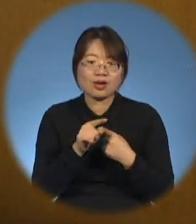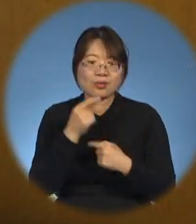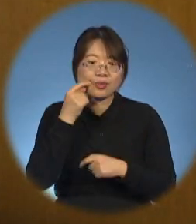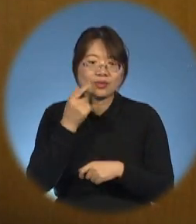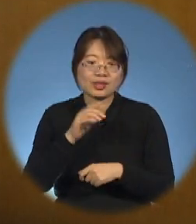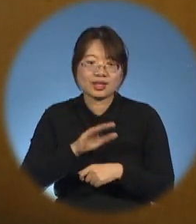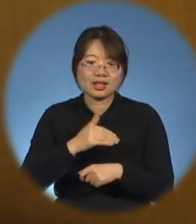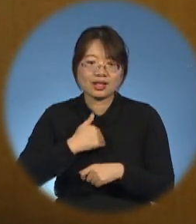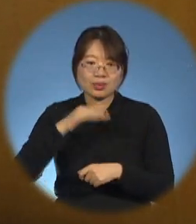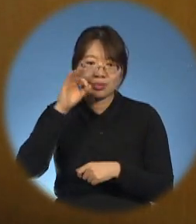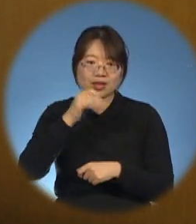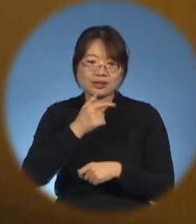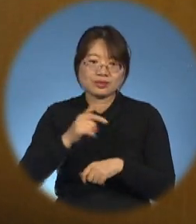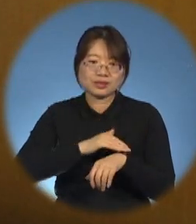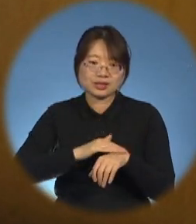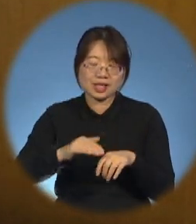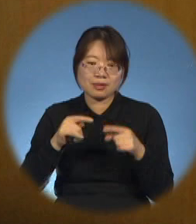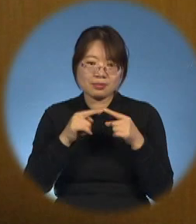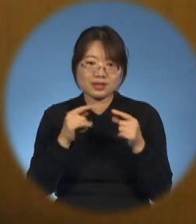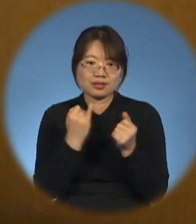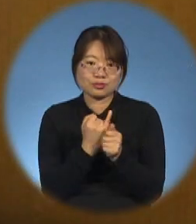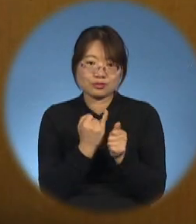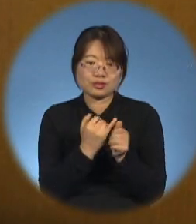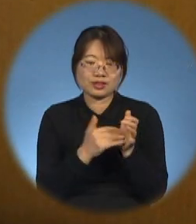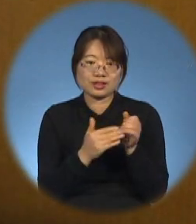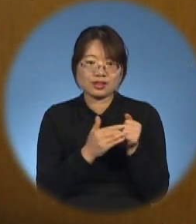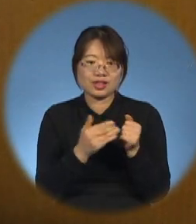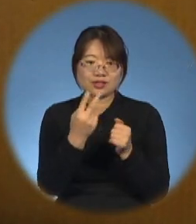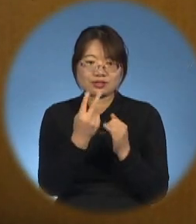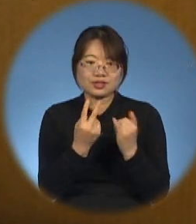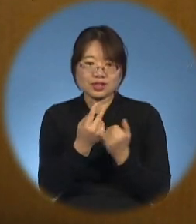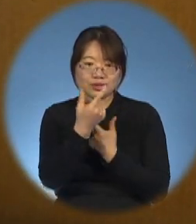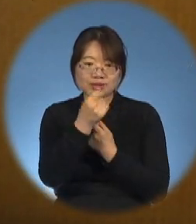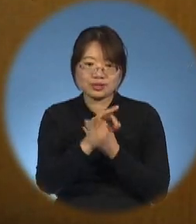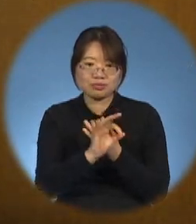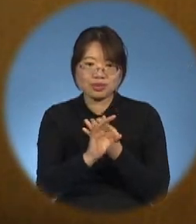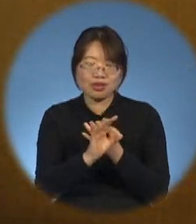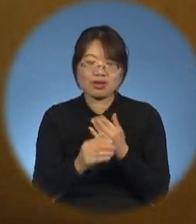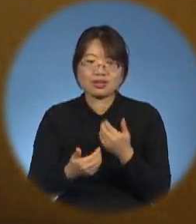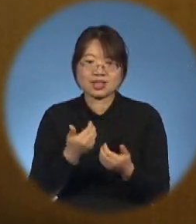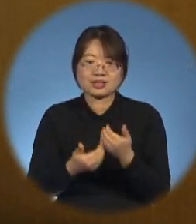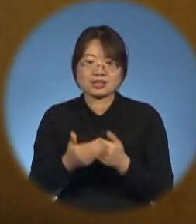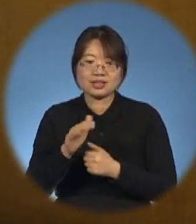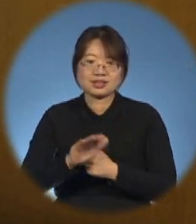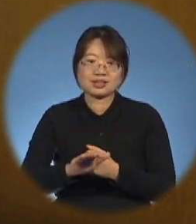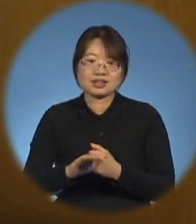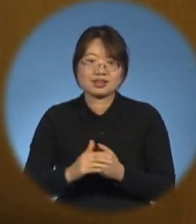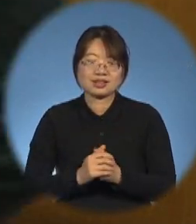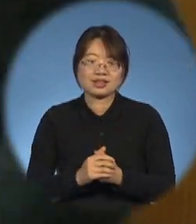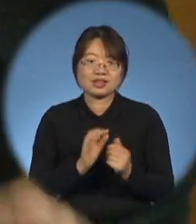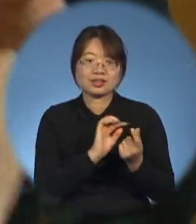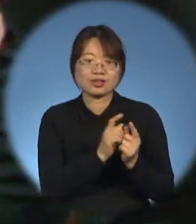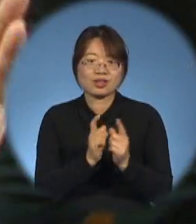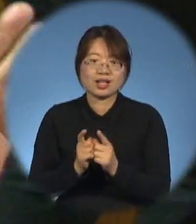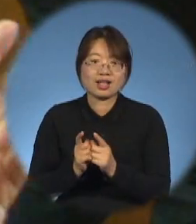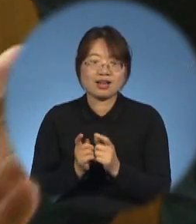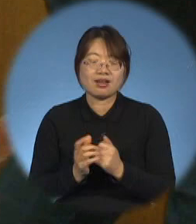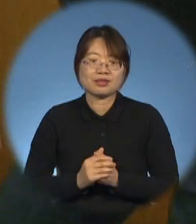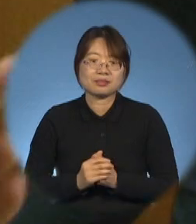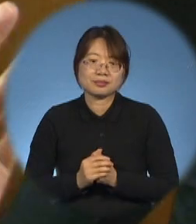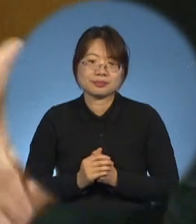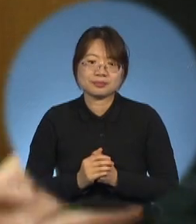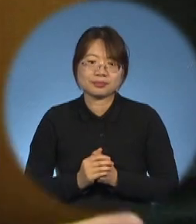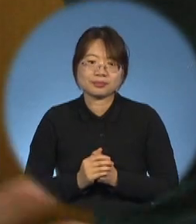봐서는 너무너무 잘 받는 부부 에요 2분이 똑같은 쉬면 부딪힐 텐데 예 서로 한쪽